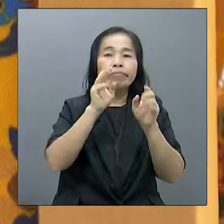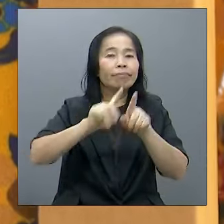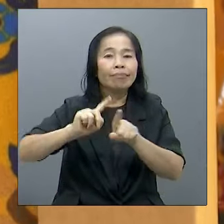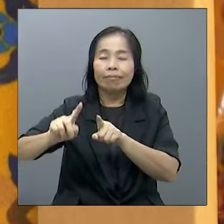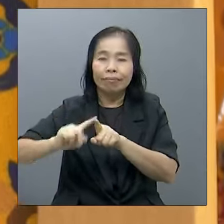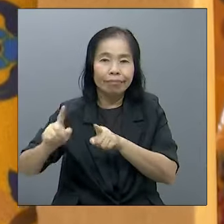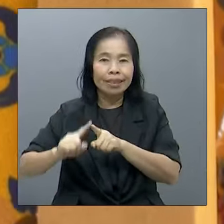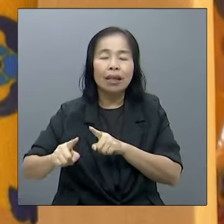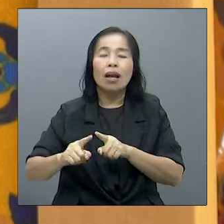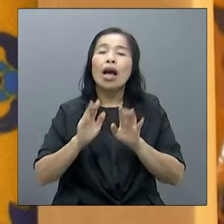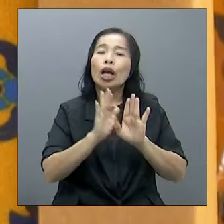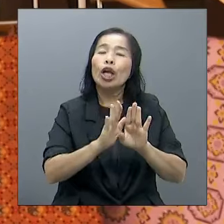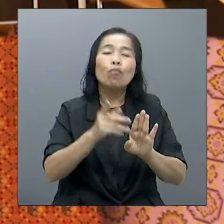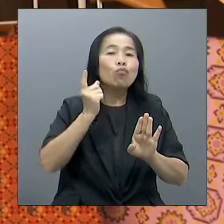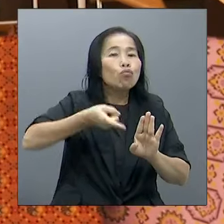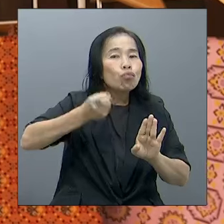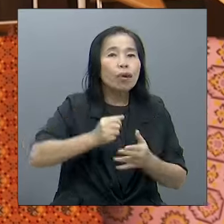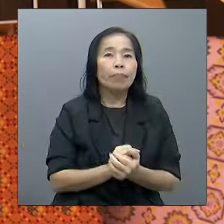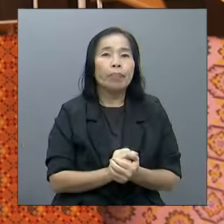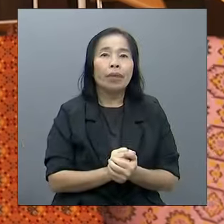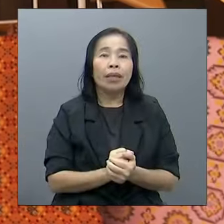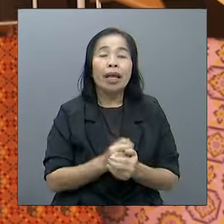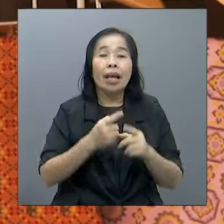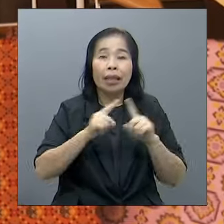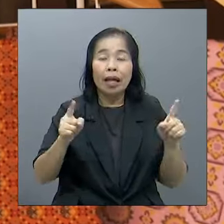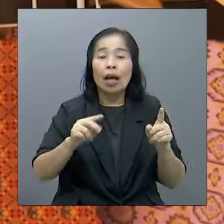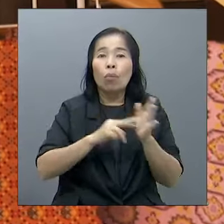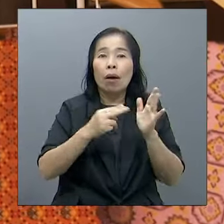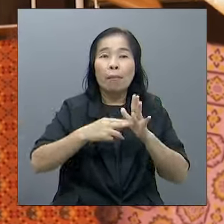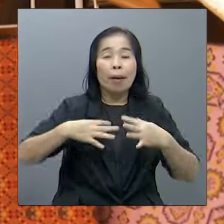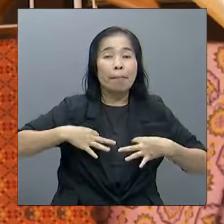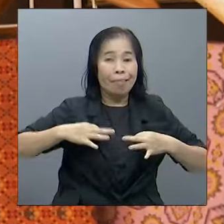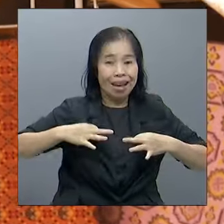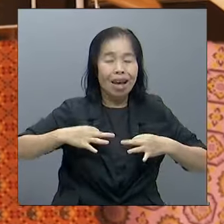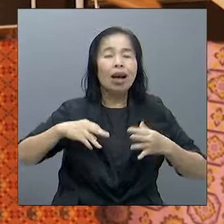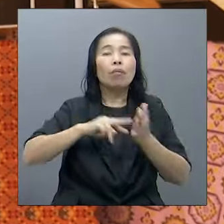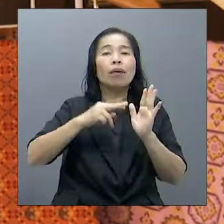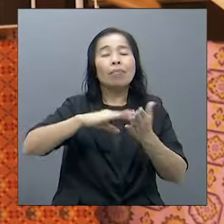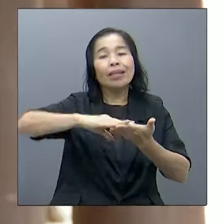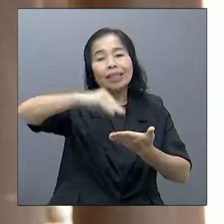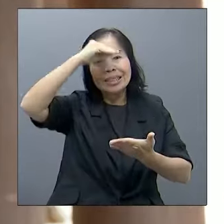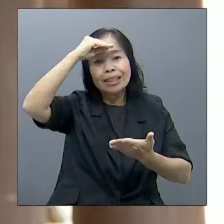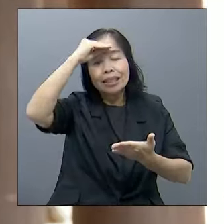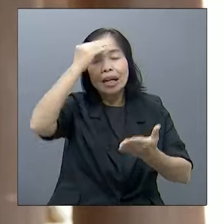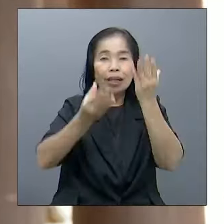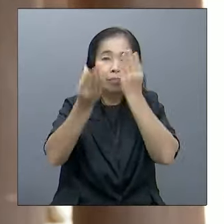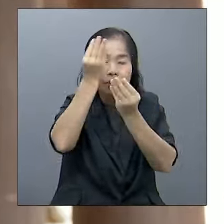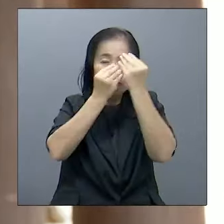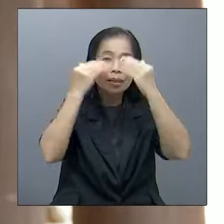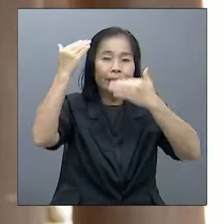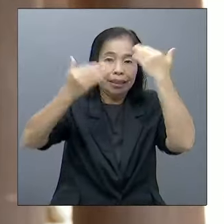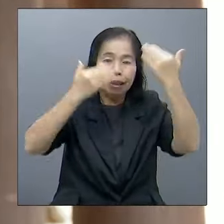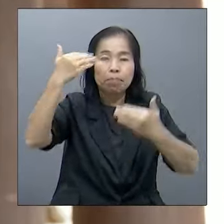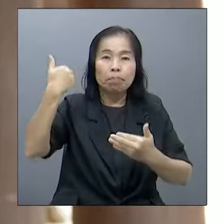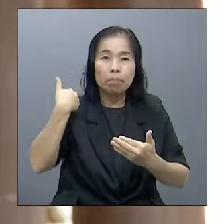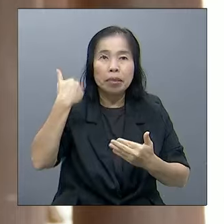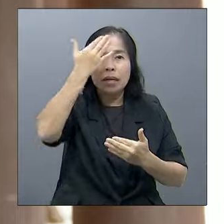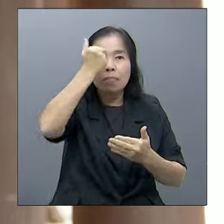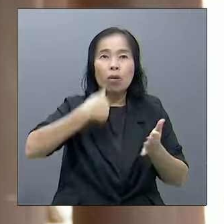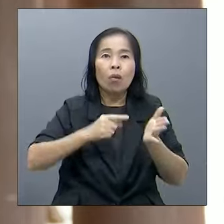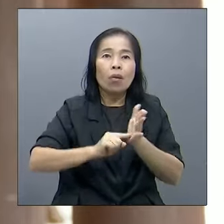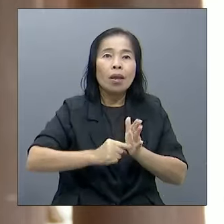อนุรักษ์ด้วยกันทั้งหมดเลยเรื่องผ้าเนี่ยเรียกว่าก็เป็นผลิตภัณฑ์นึงที่เกิดจากการเรียนรู้ของกลุ่มลูกว่าเหมือนกันเป็นการที่เราเริ่มต้นจ